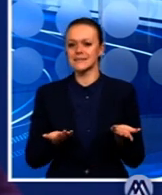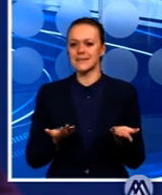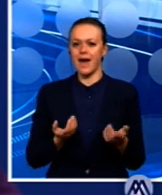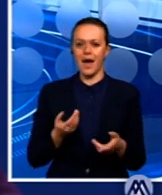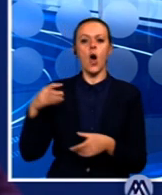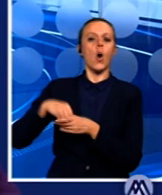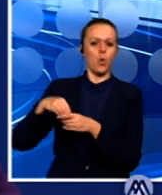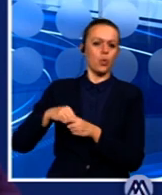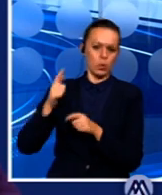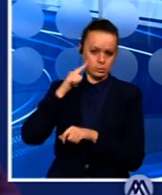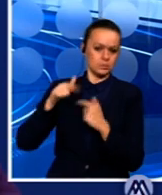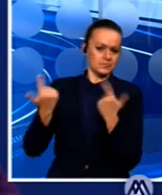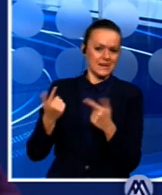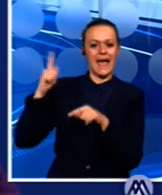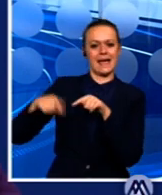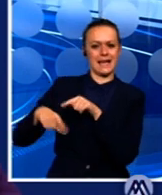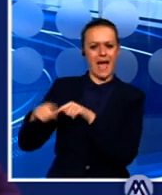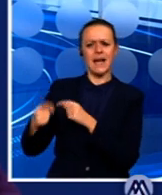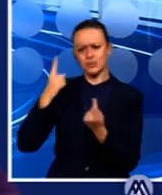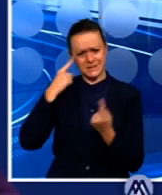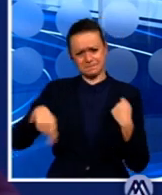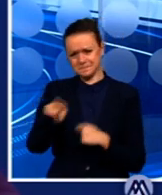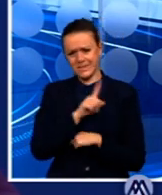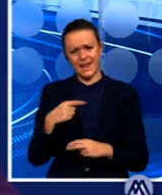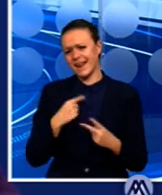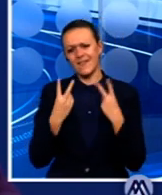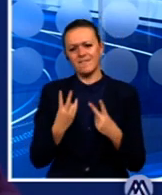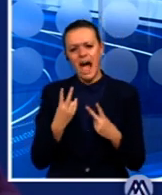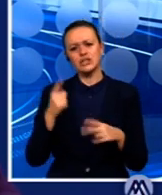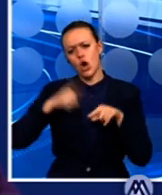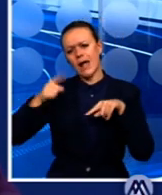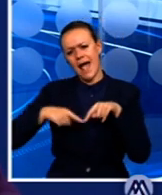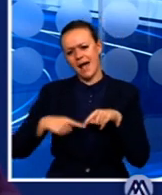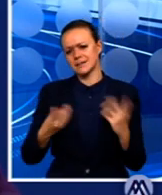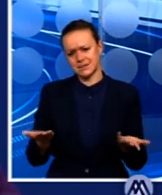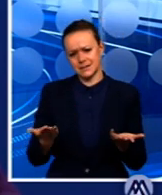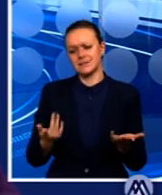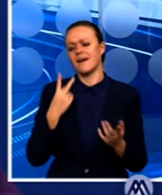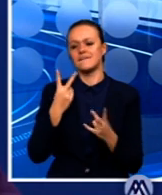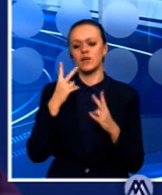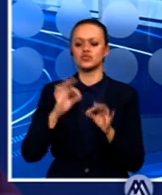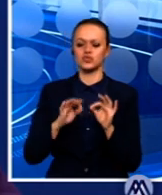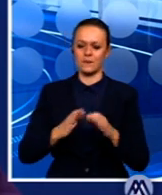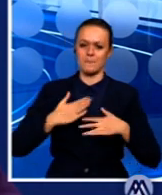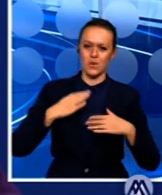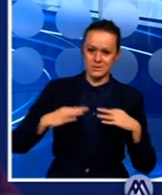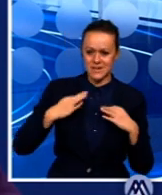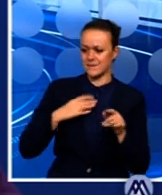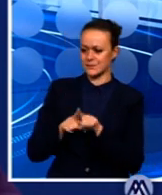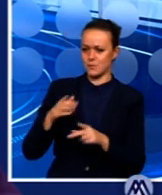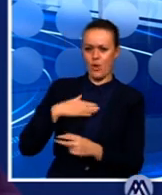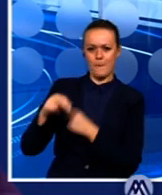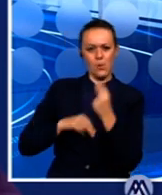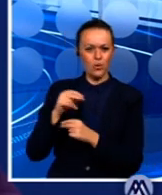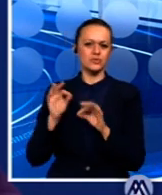nisu bitnije potencijalne zakonske odredbe, nego borba da očuvamo sobstvene zdravlje i zdravlje svoje porodice, tako da